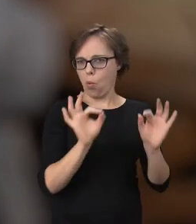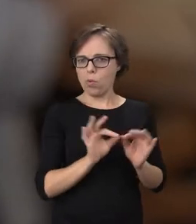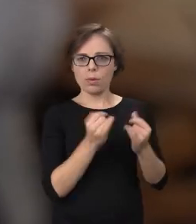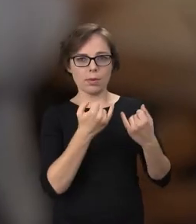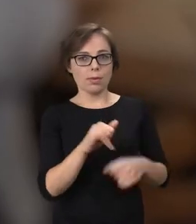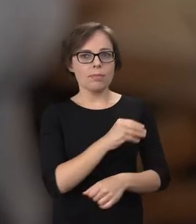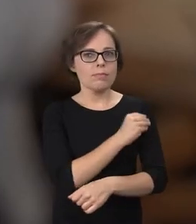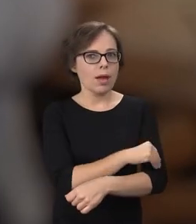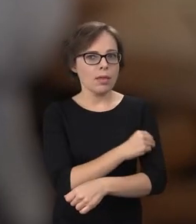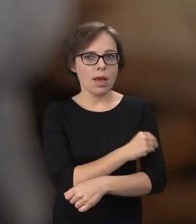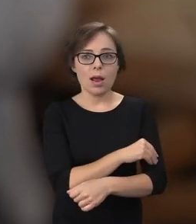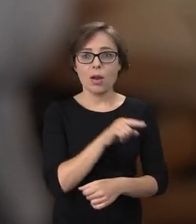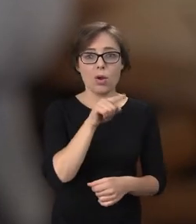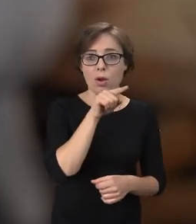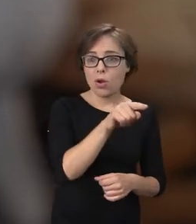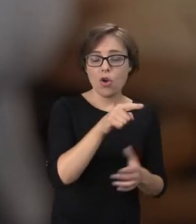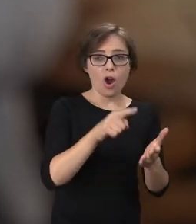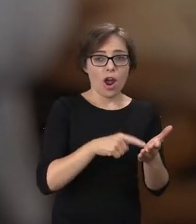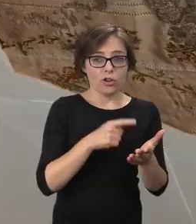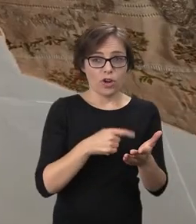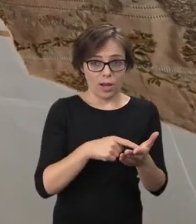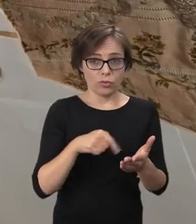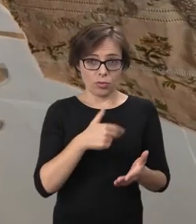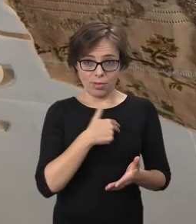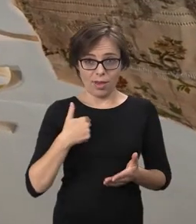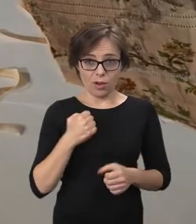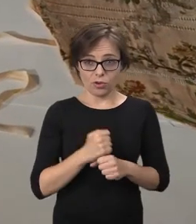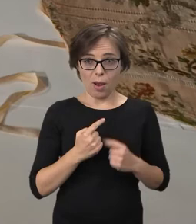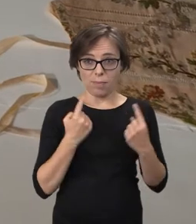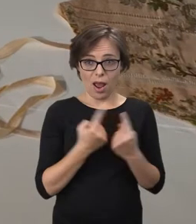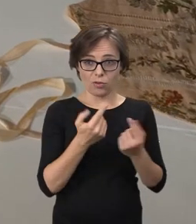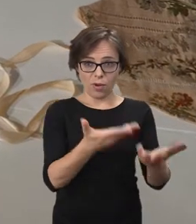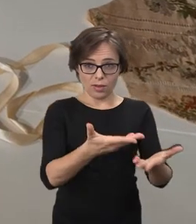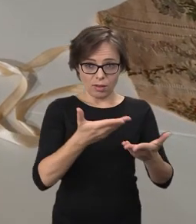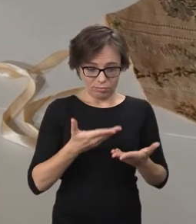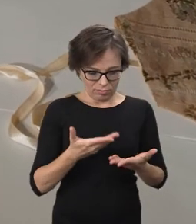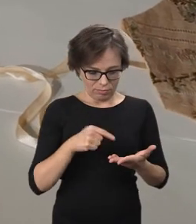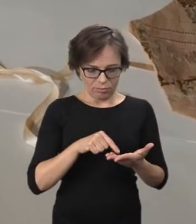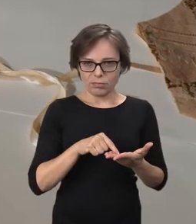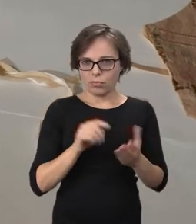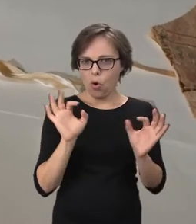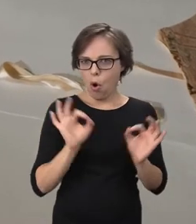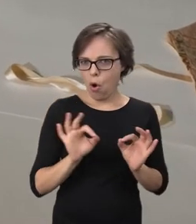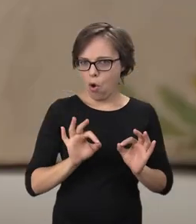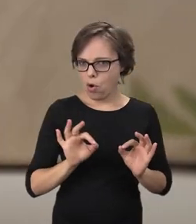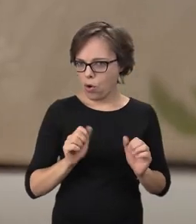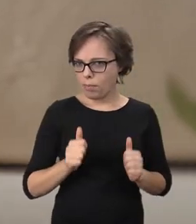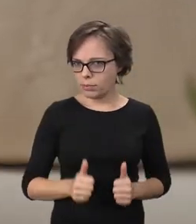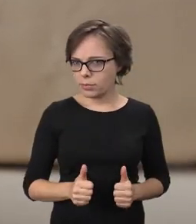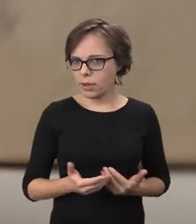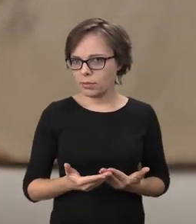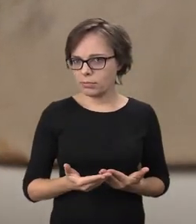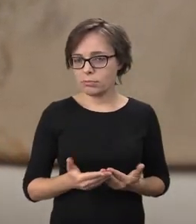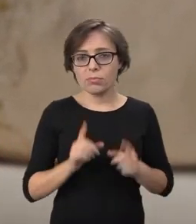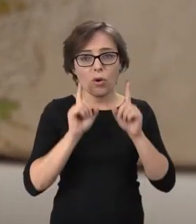tkanina, często trafiła do nas, do pracowni w stanie czasami rozpaczliwym. Dostajemy